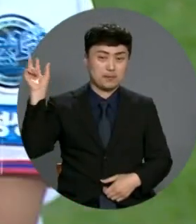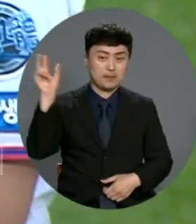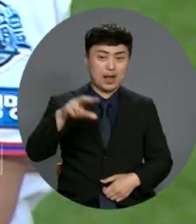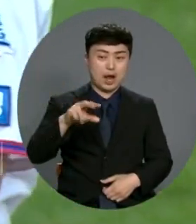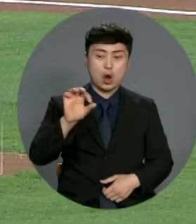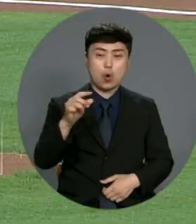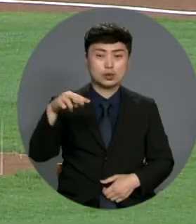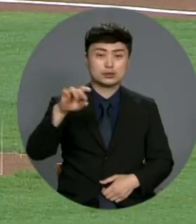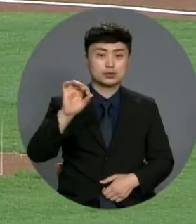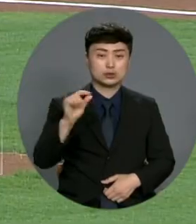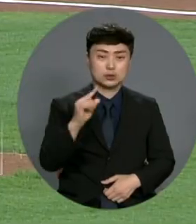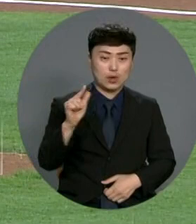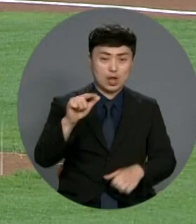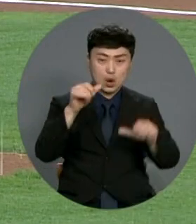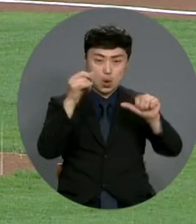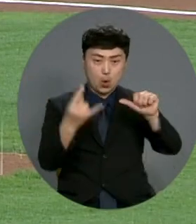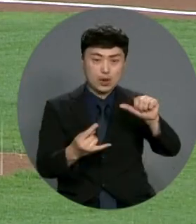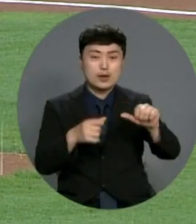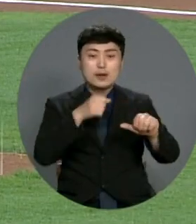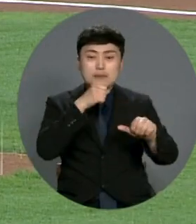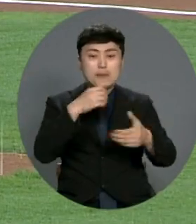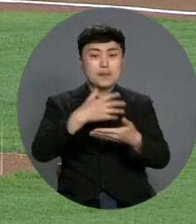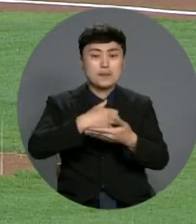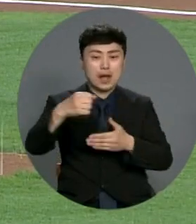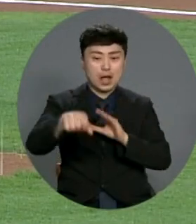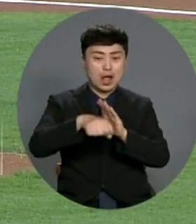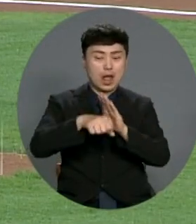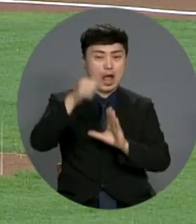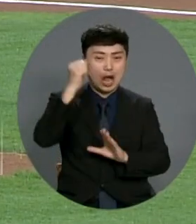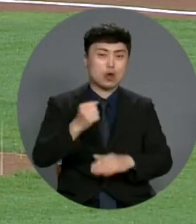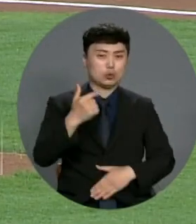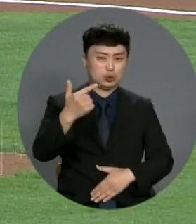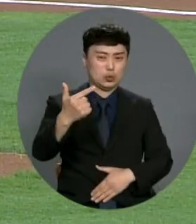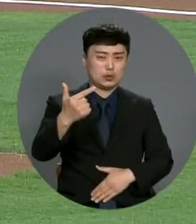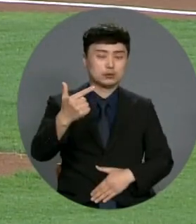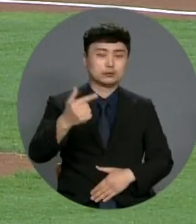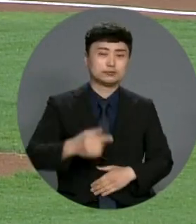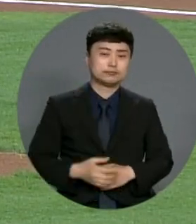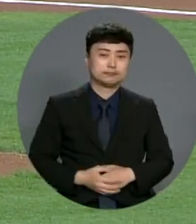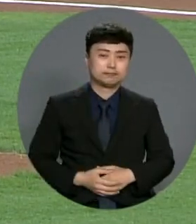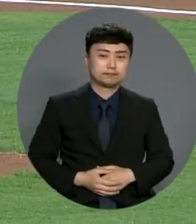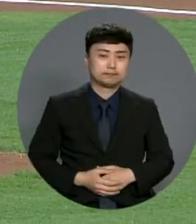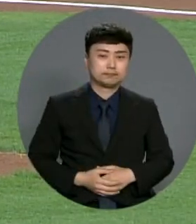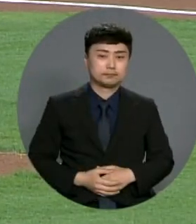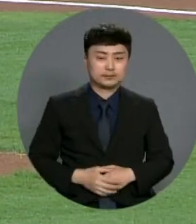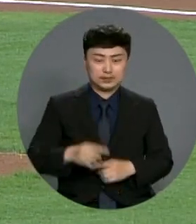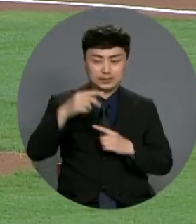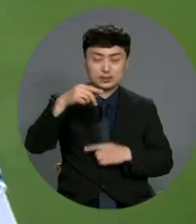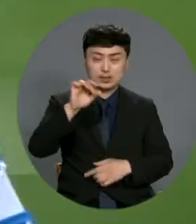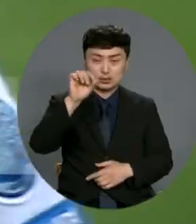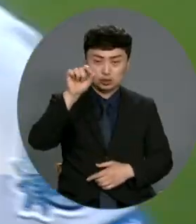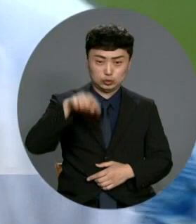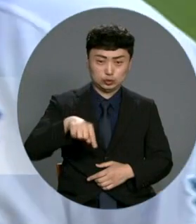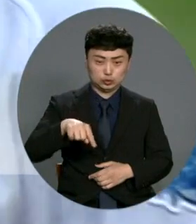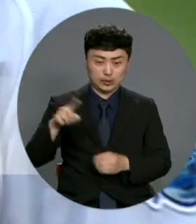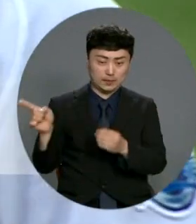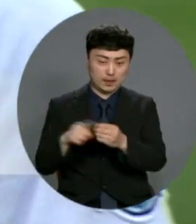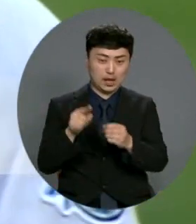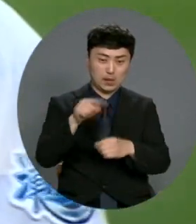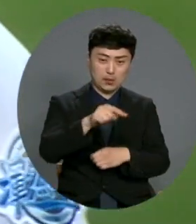오승환은 5이닝 3실점 36개로 깔끔한 투구를 선보였습니다. 첫 타자 이정호를 땅볼